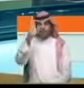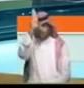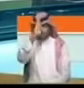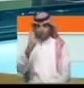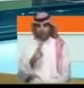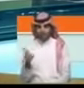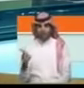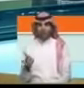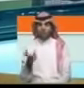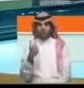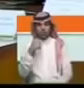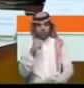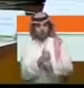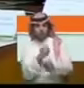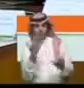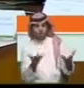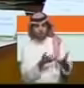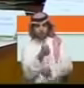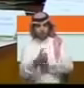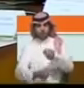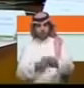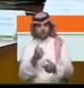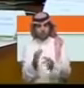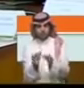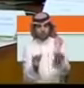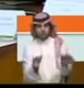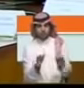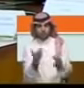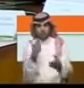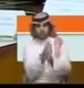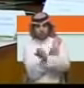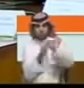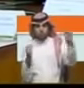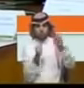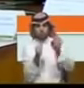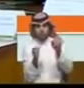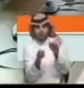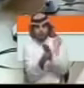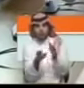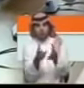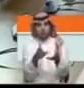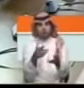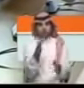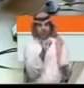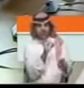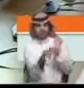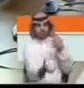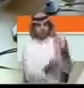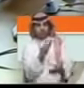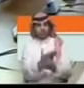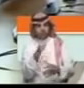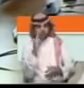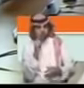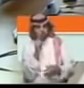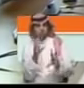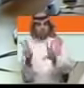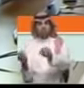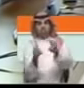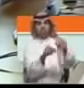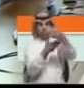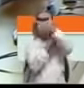مؤخرا أعمال مرتكبي العنف في سيارا كحرق أو تفجير الممتلكات العامة أو الخاصة، وصفها بالأعمال